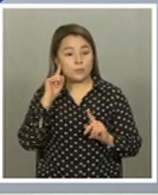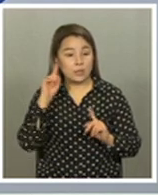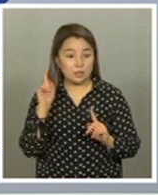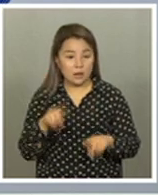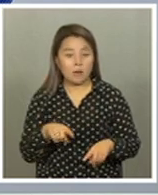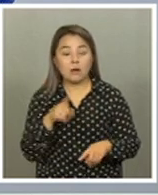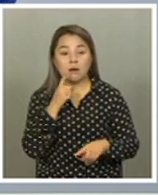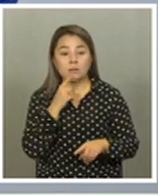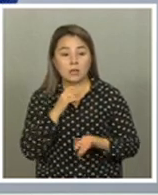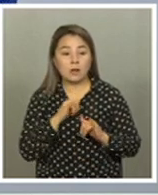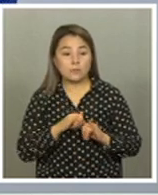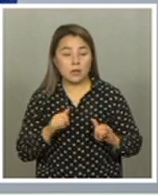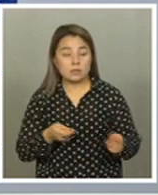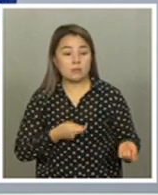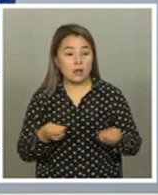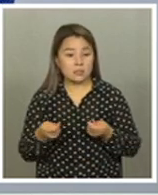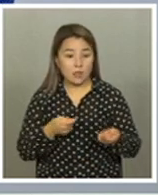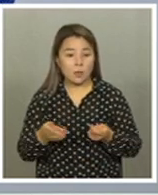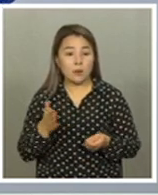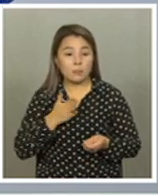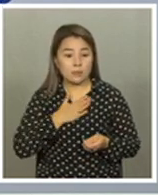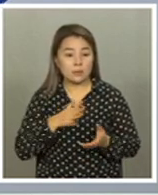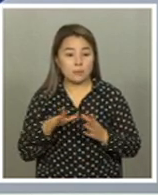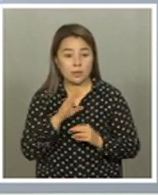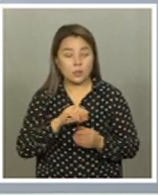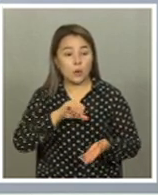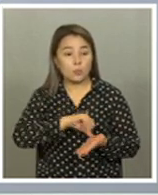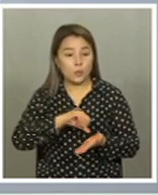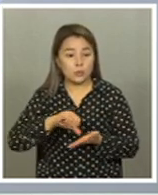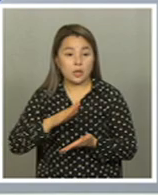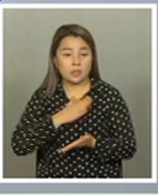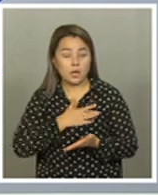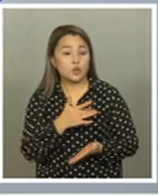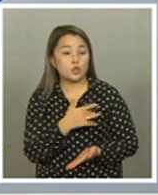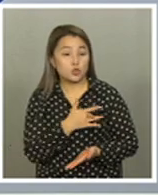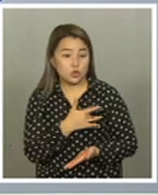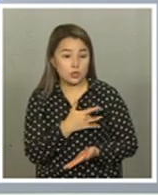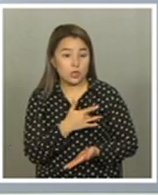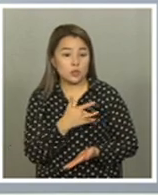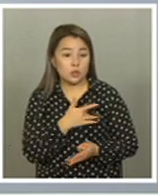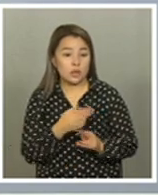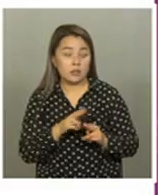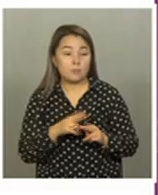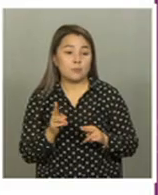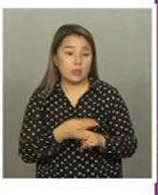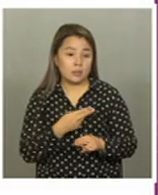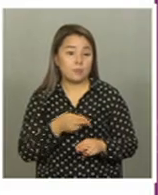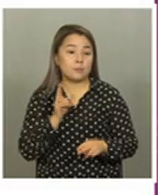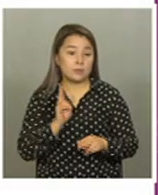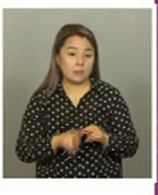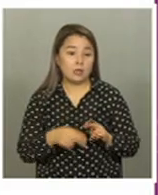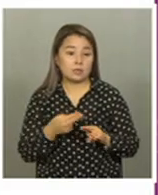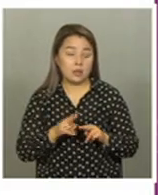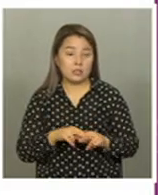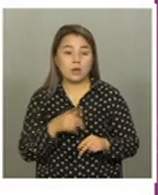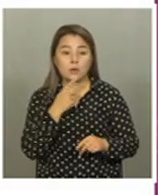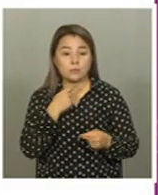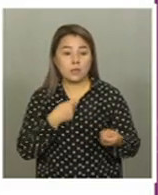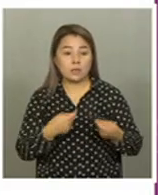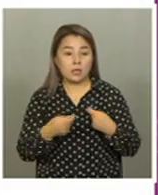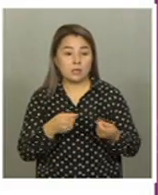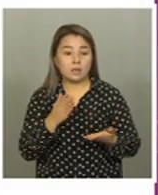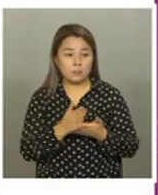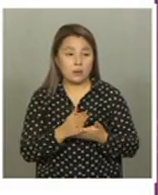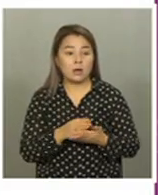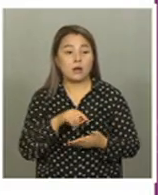қанды тасымалдауға біздегі мүше ол жүрек, я жүрек үздіксіз қанды тасымалдап отырады.